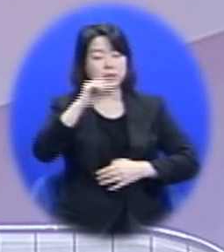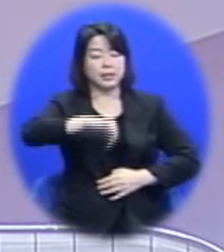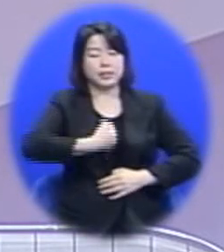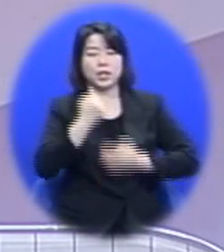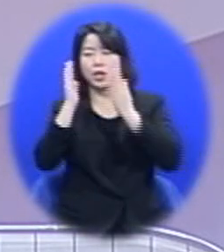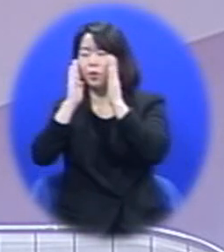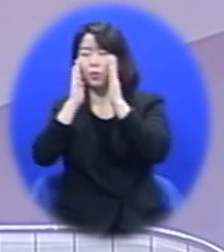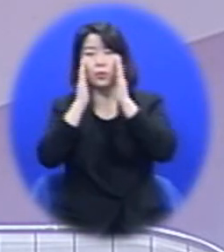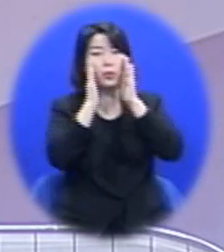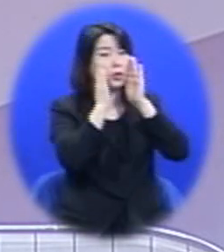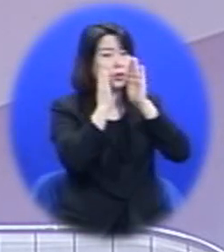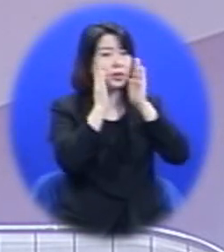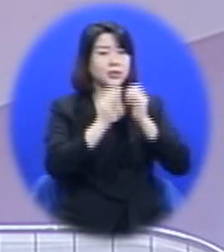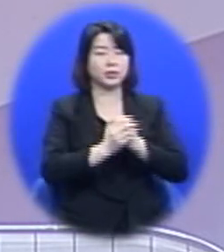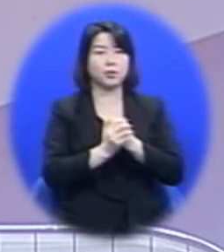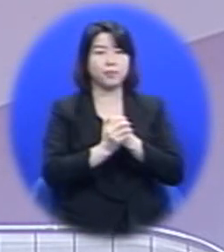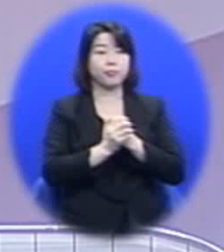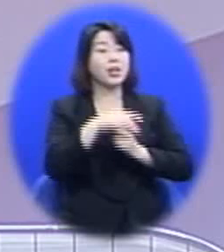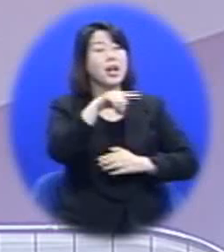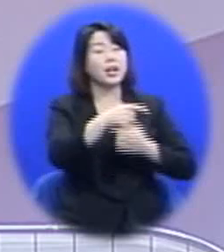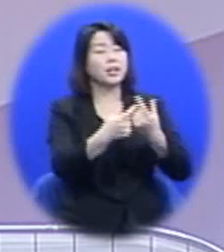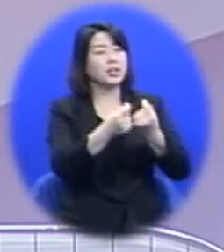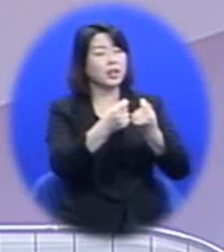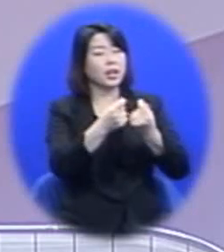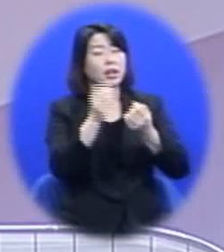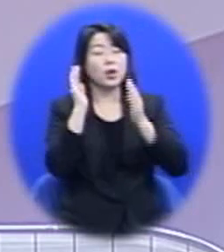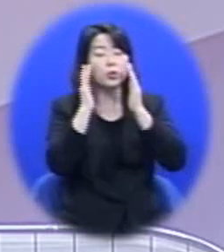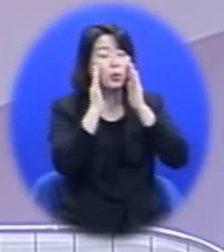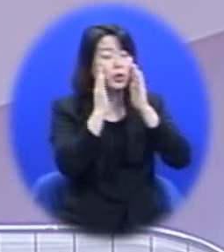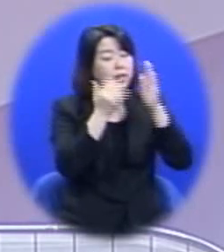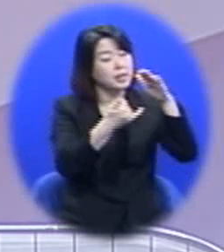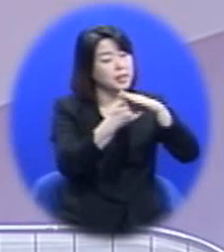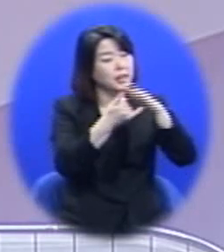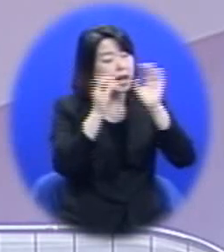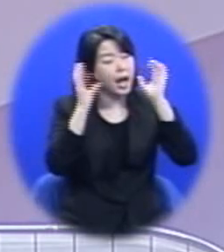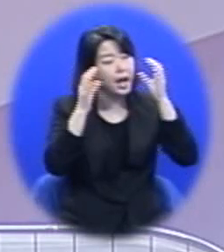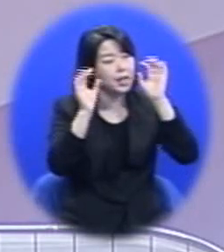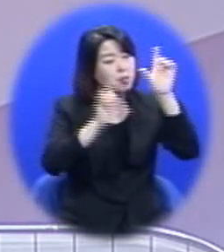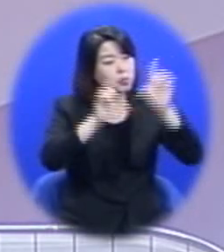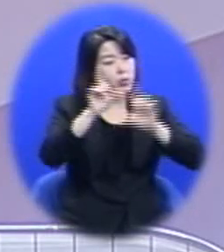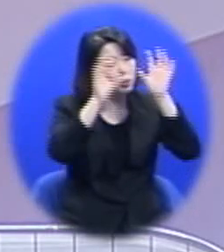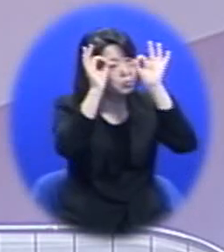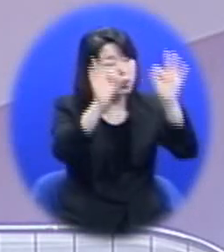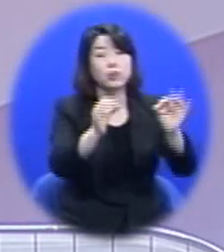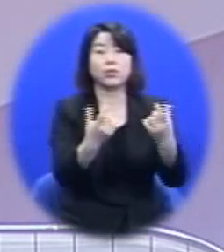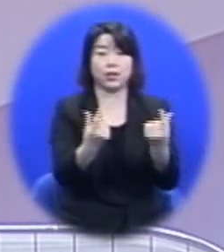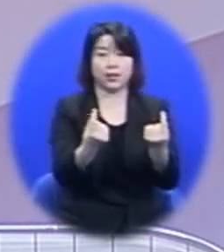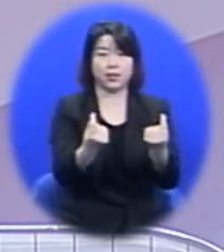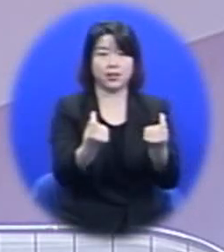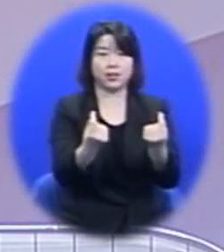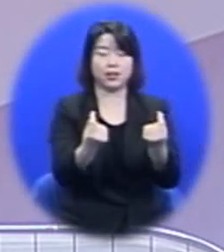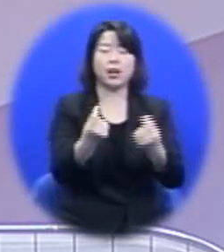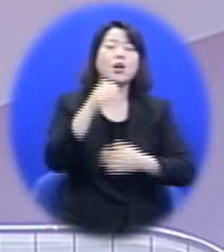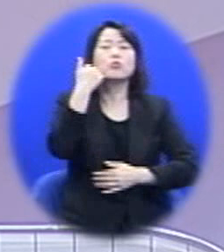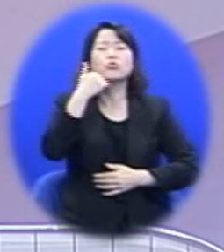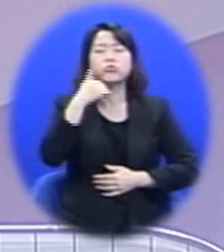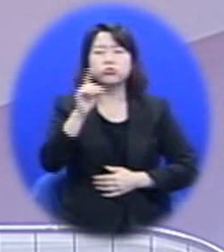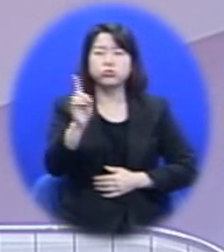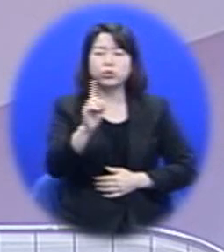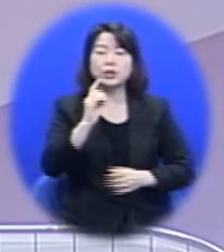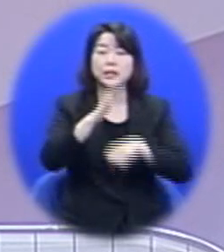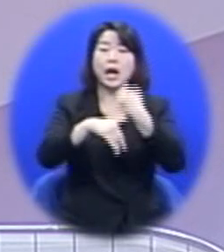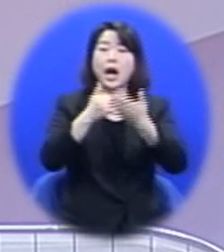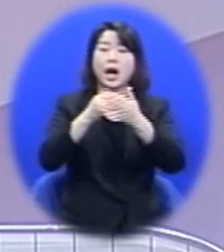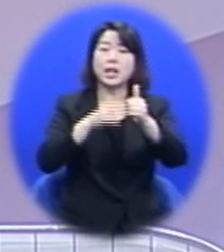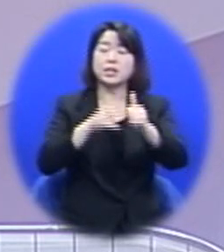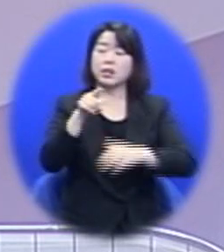이렇게 돌려서 그렇게 돌리는 어린아이의 모습을 보는 것 같잖아요. 누가 도대체 하나님께 그렇게